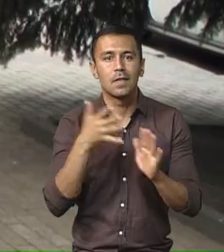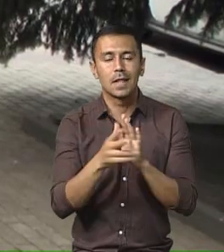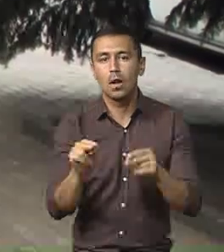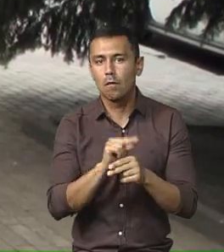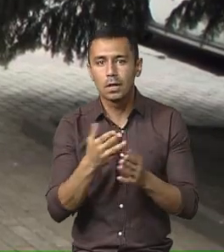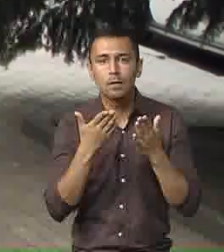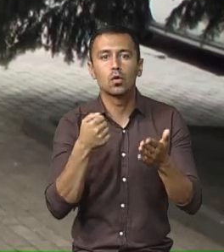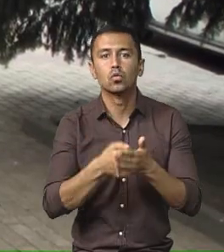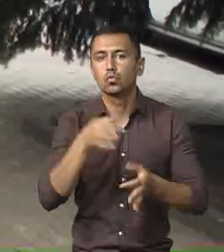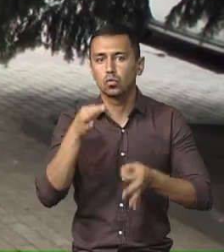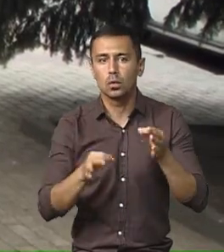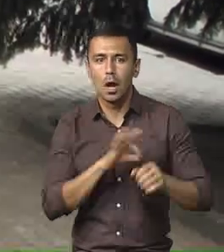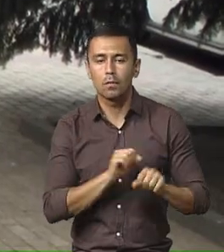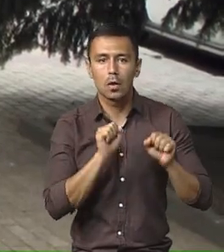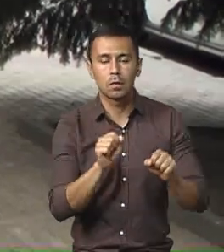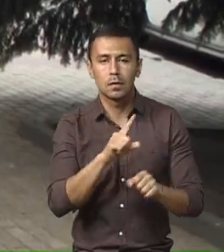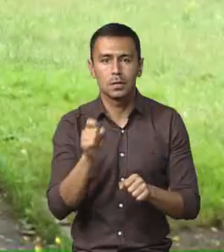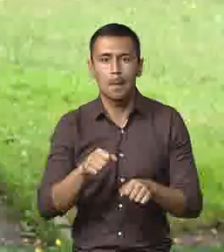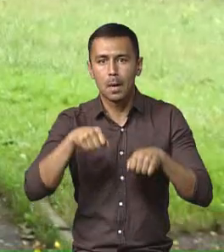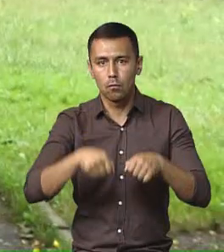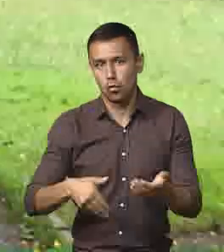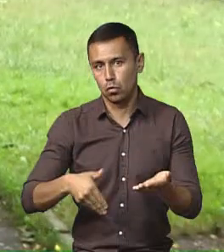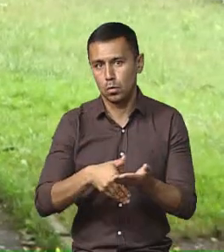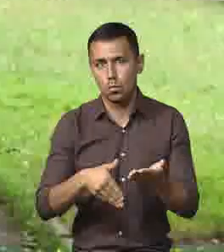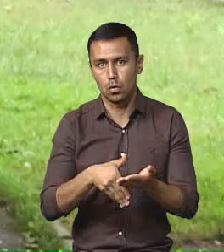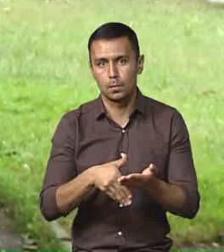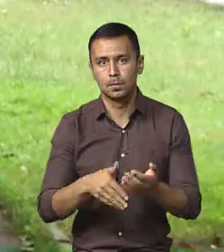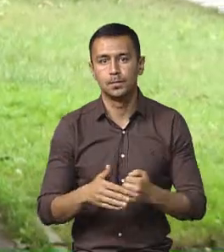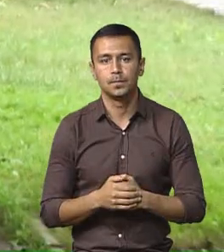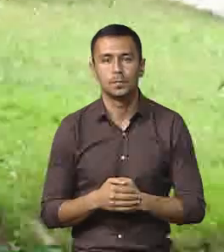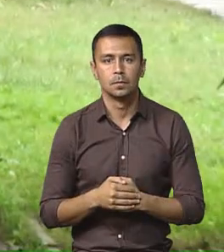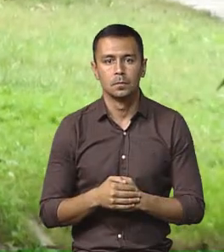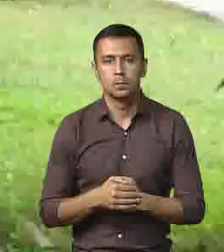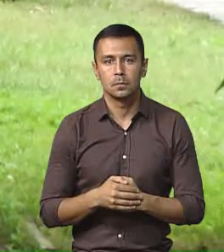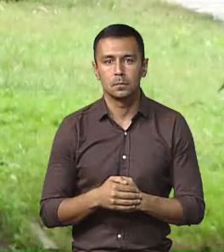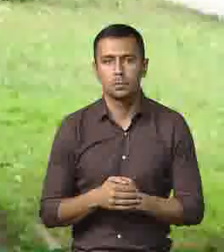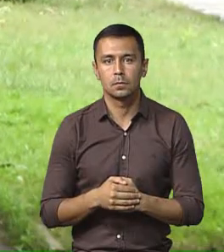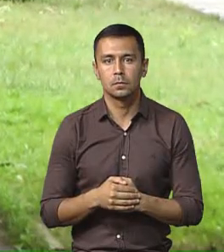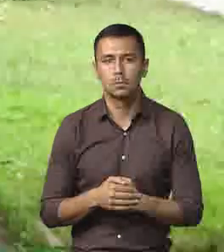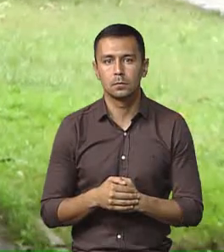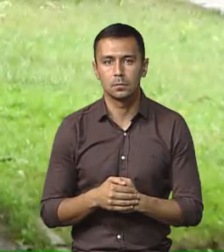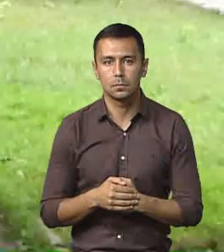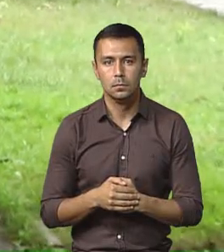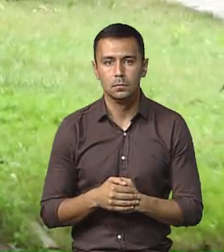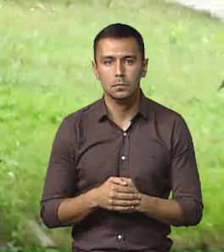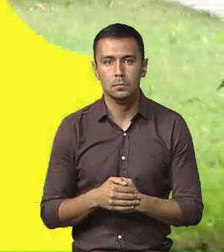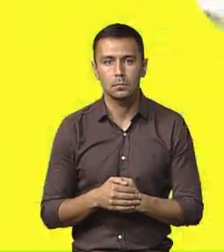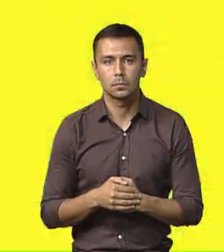звернення до суду, адвокатів за правовою допомогою. Валерія Ковальчук, Неля Шпулак, Юрій Чорний. Новини на Суспільному. Хмельницький.